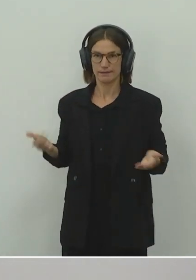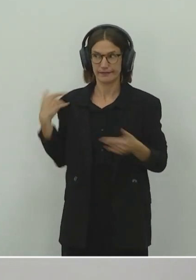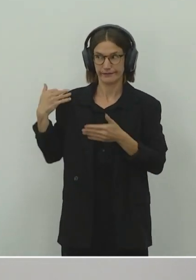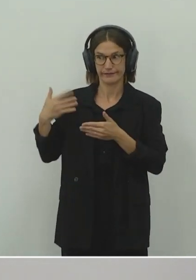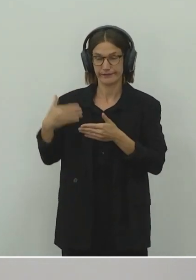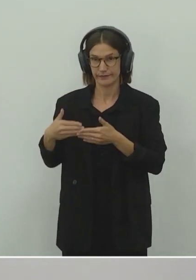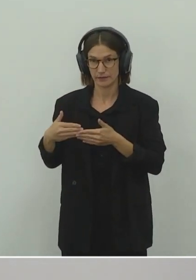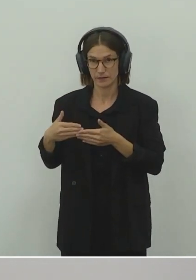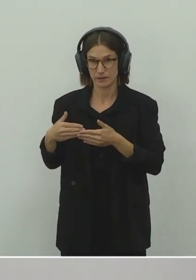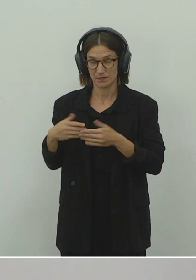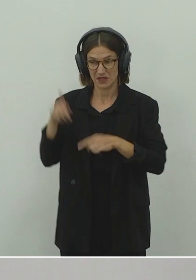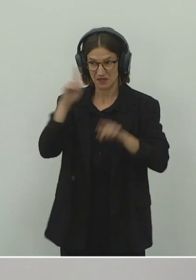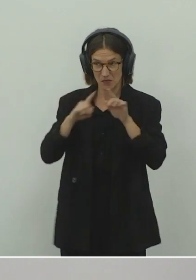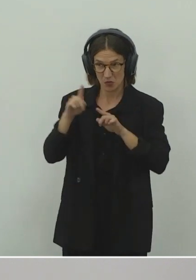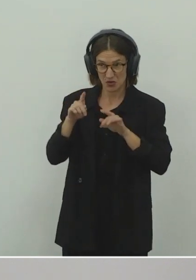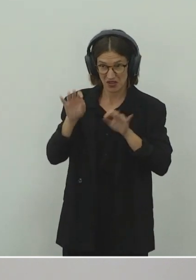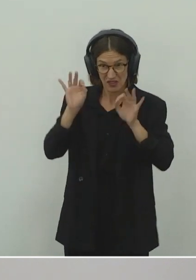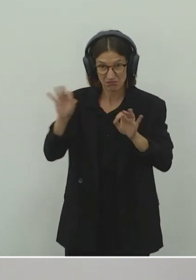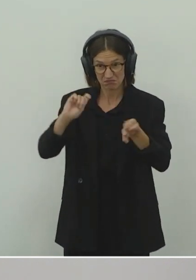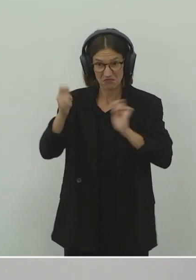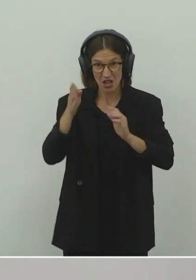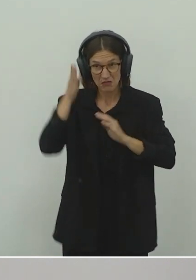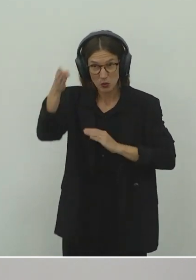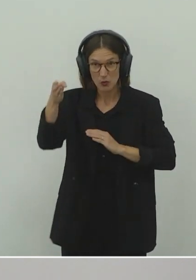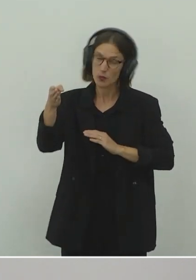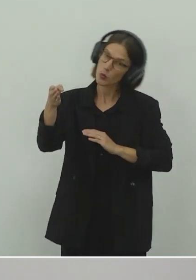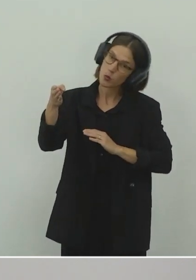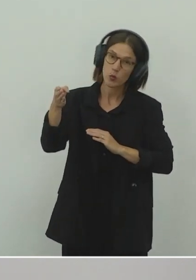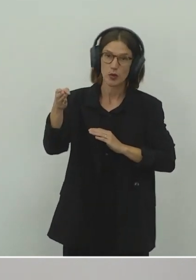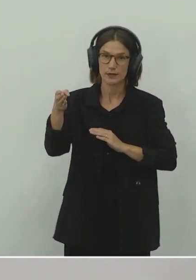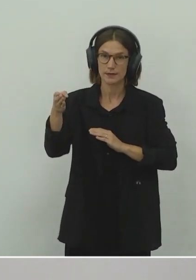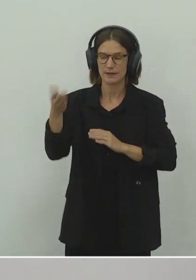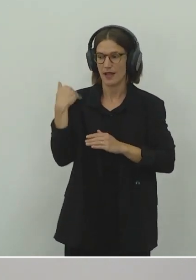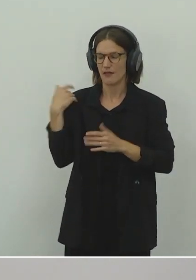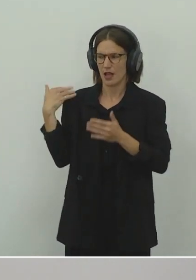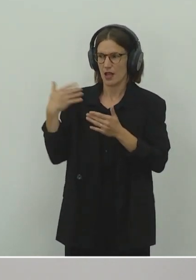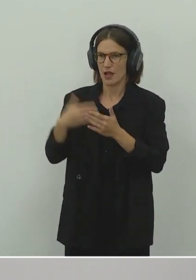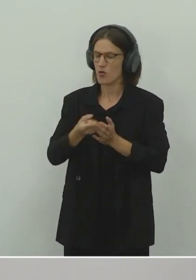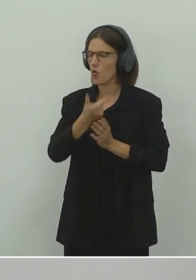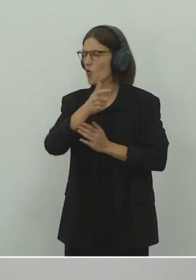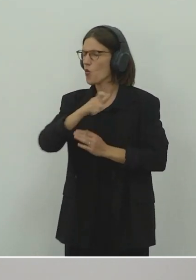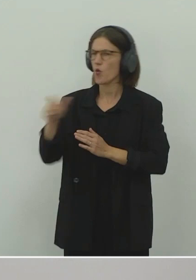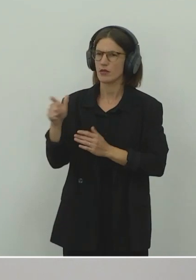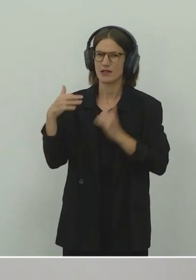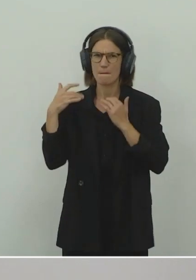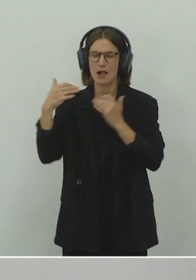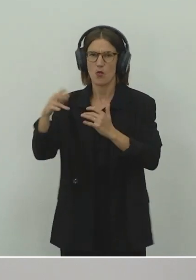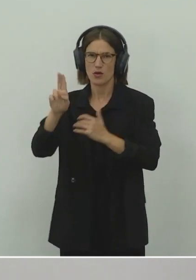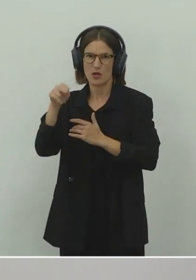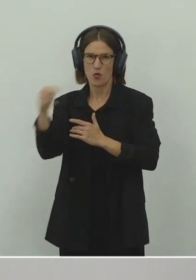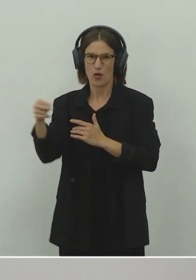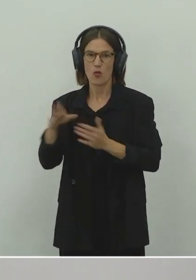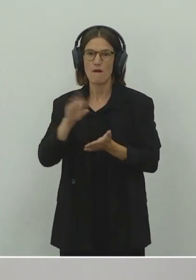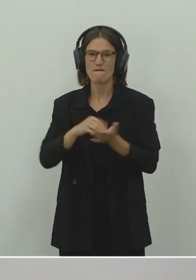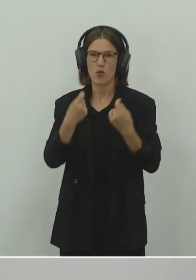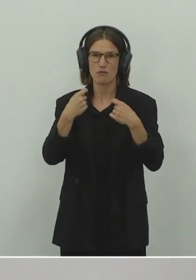erahnen. Die ÖVP-geführte Landesregierung hat in den letzten Jahren hunderte Millionen Euro an Wohnbaufördermitteln nicht